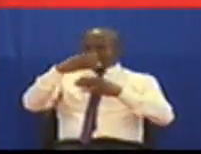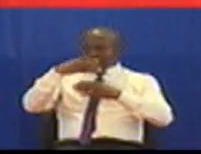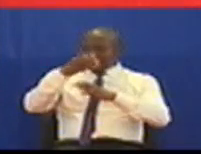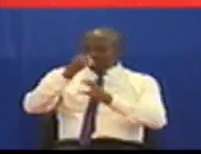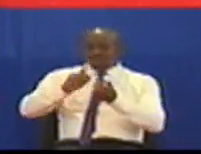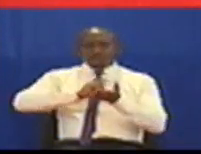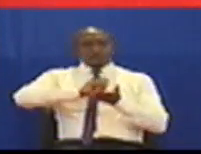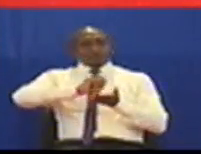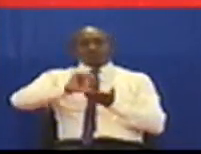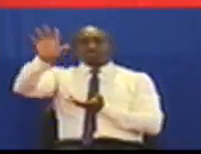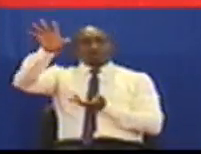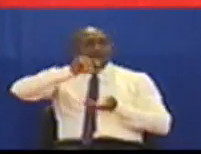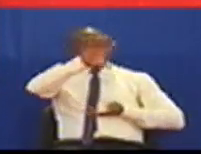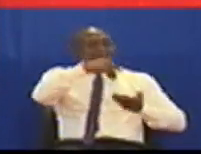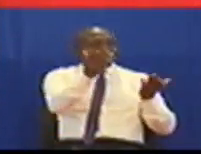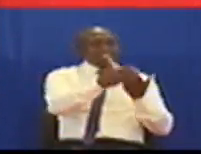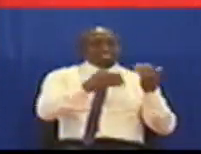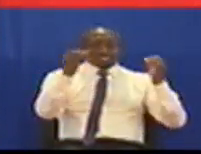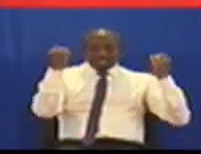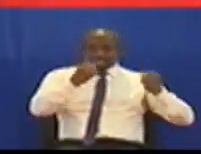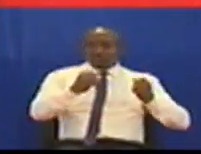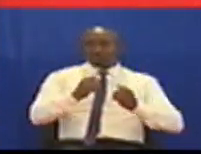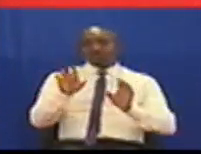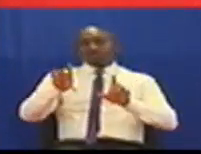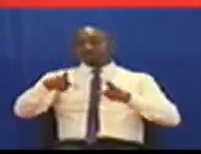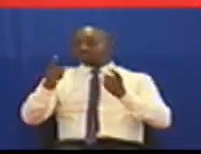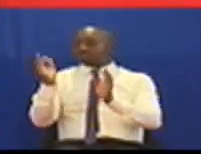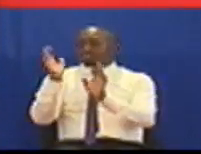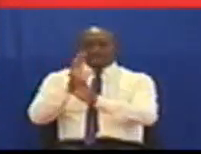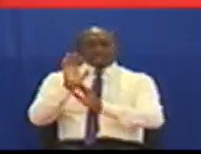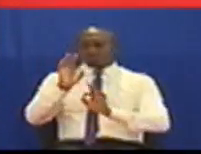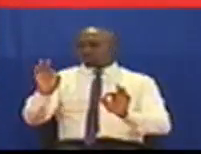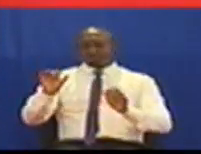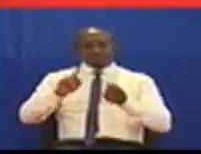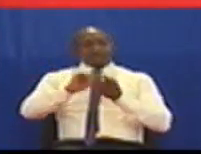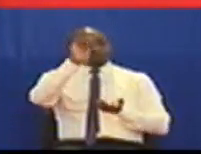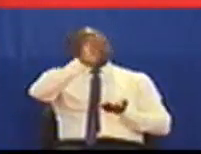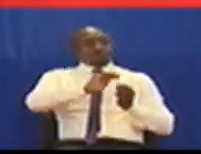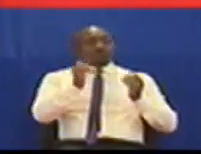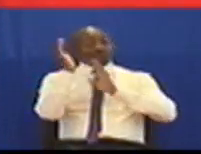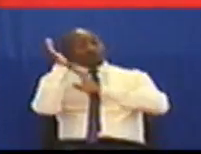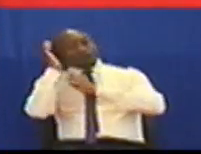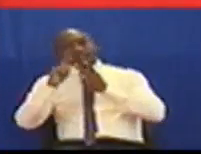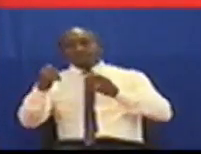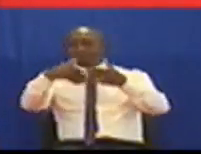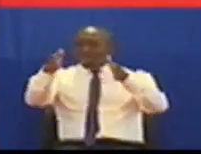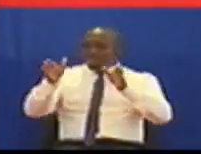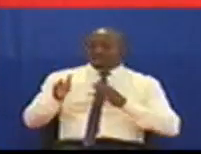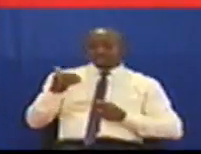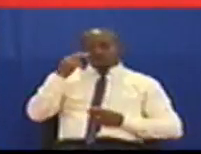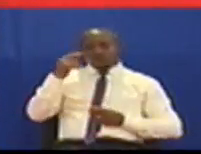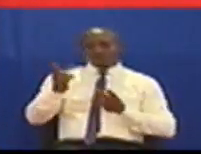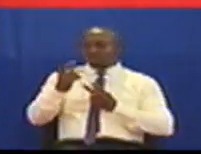nzima. Lakini kwa bahati mbaya sana hali yake sio nzuri, ina upungufu wa mabweni na upungufu wa madarasa. Naomba Uyumbu iangaliwe kwa jicho